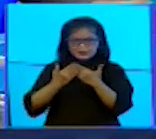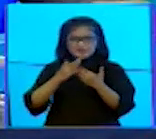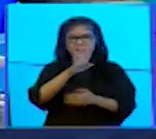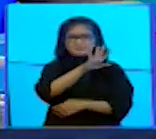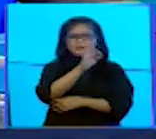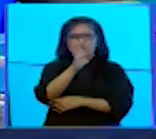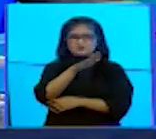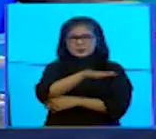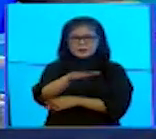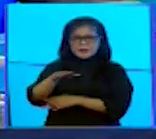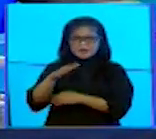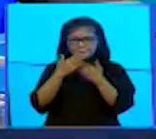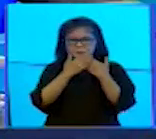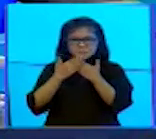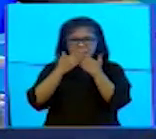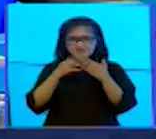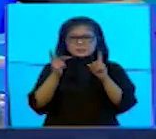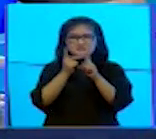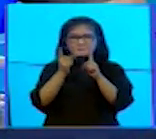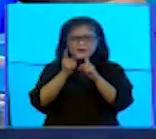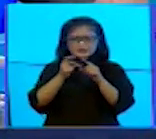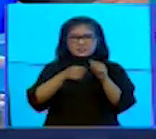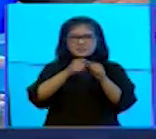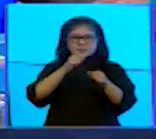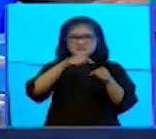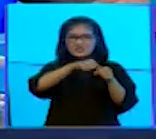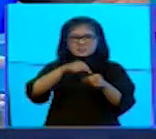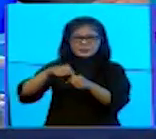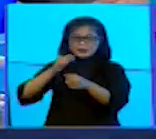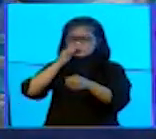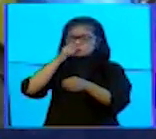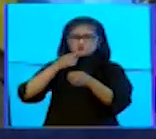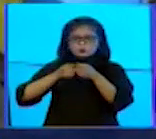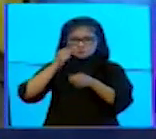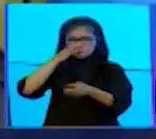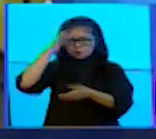swab antigen dan 2 santri positif COVID-19.